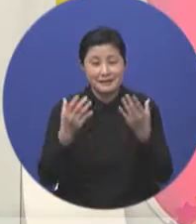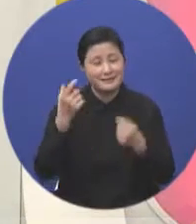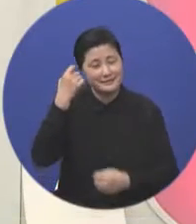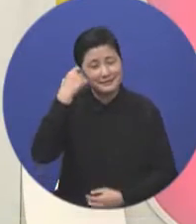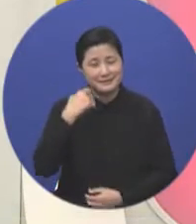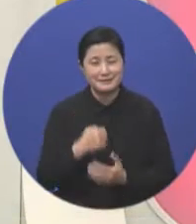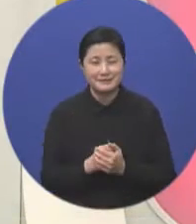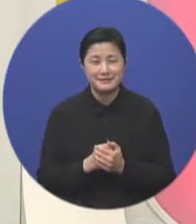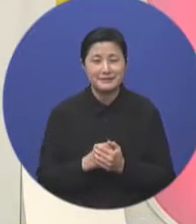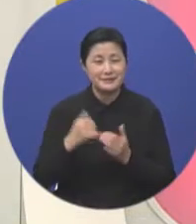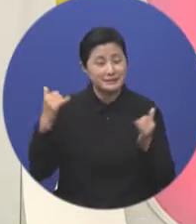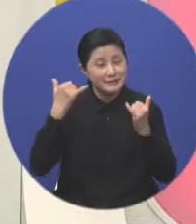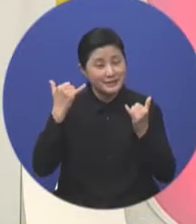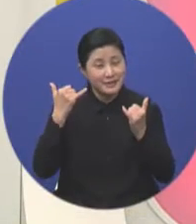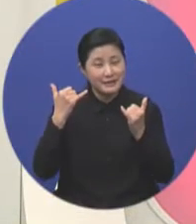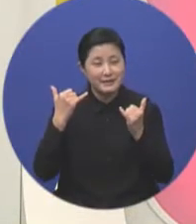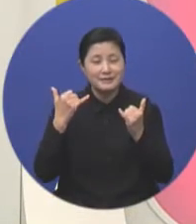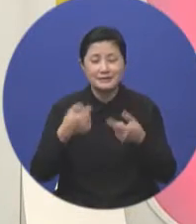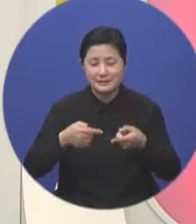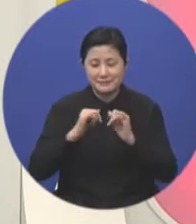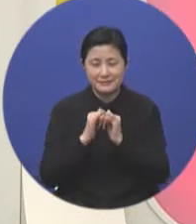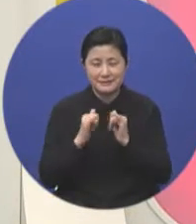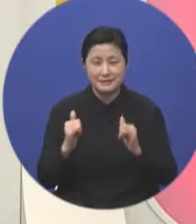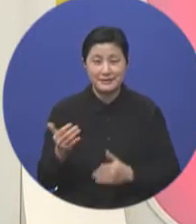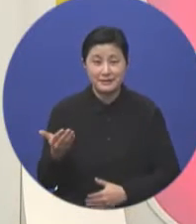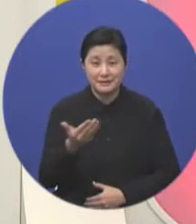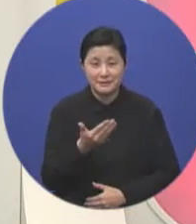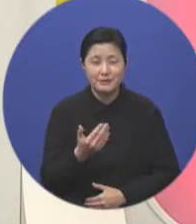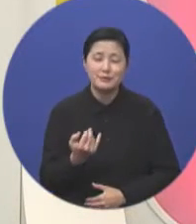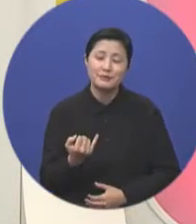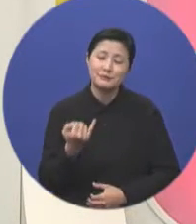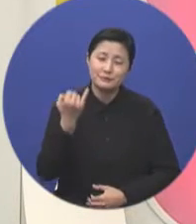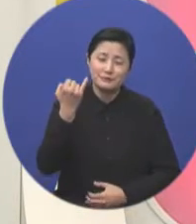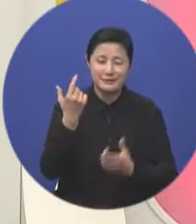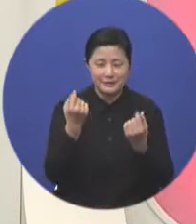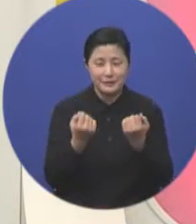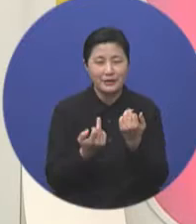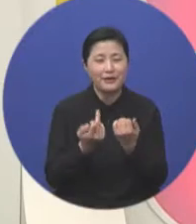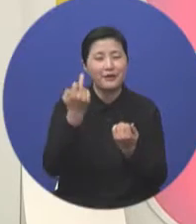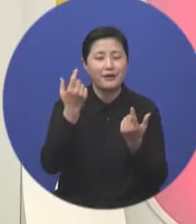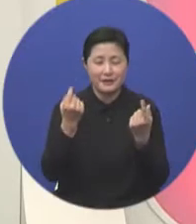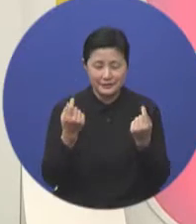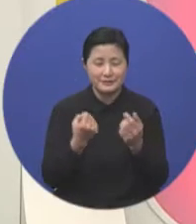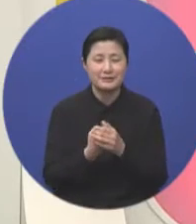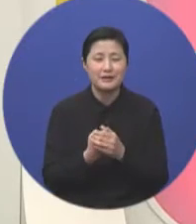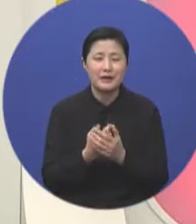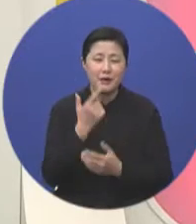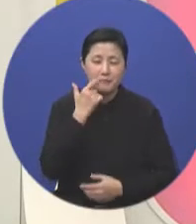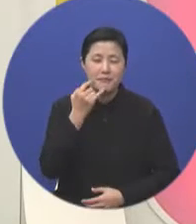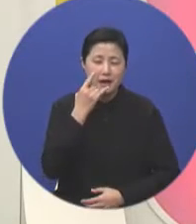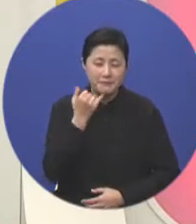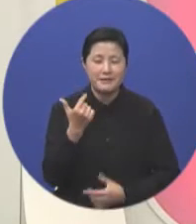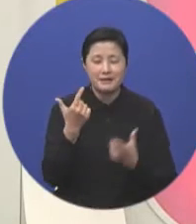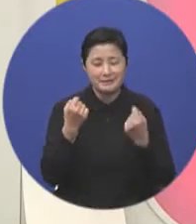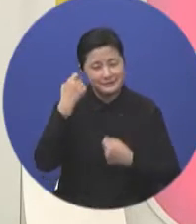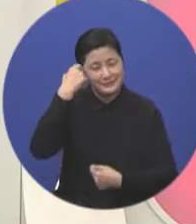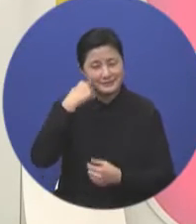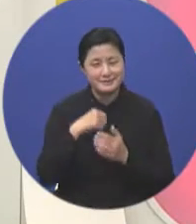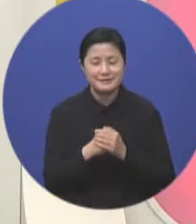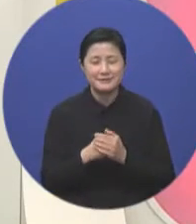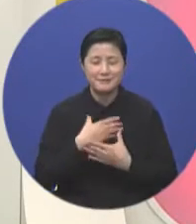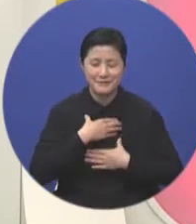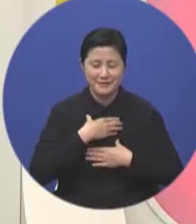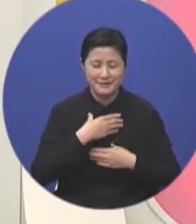전화, 우리 통화 되시는 참가자 여러분들이 우리 누나하고 형님 같고 엄마 같고 아빠 같고 그런 그러셨군요. 느낌이어서